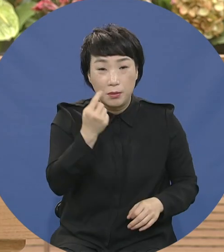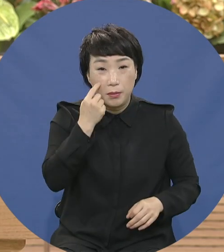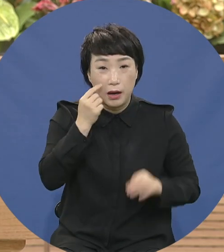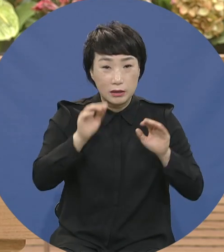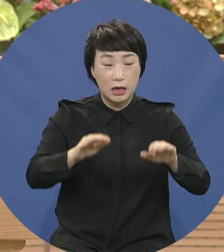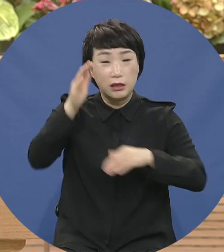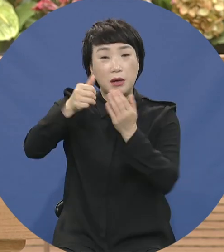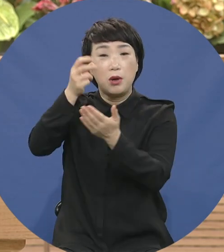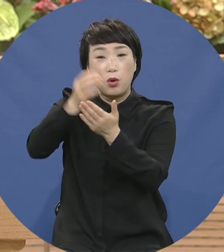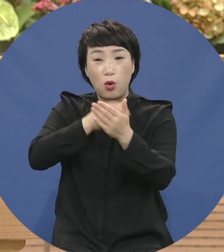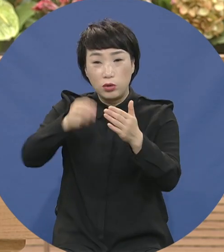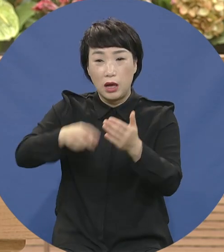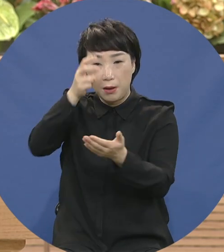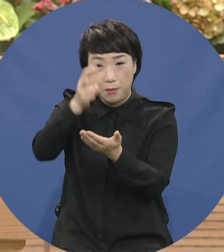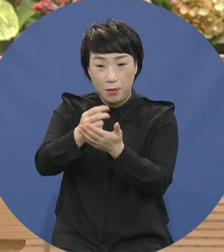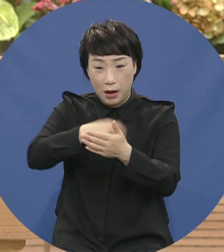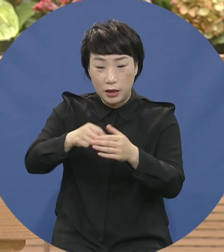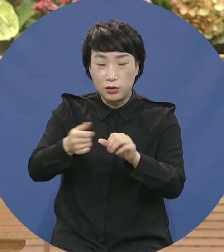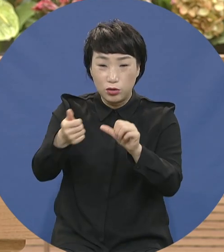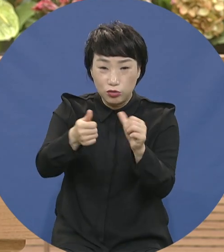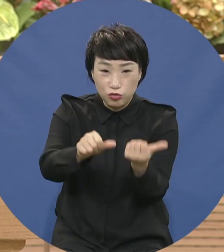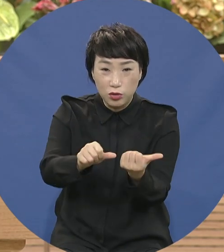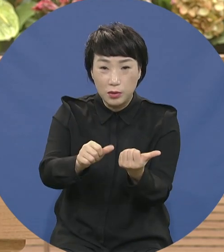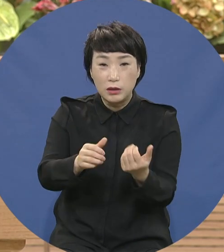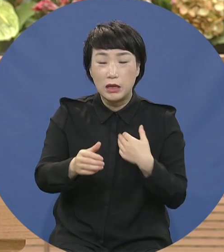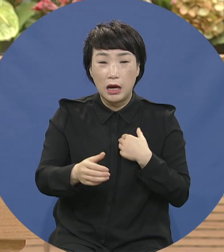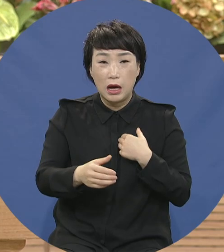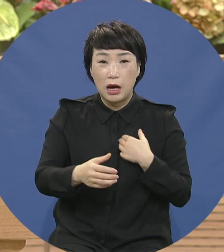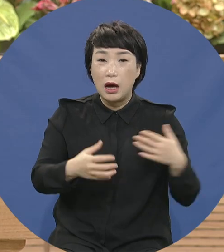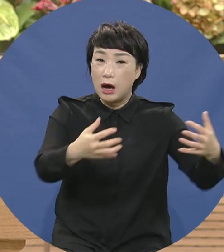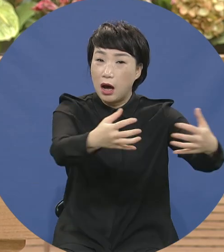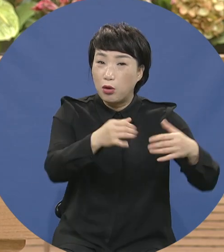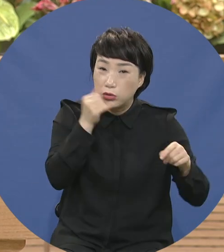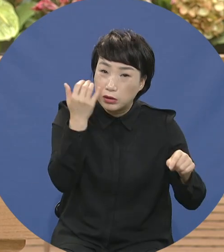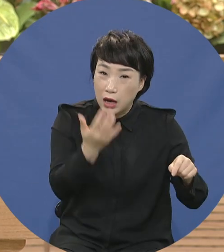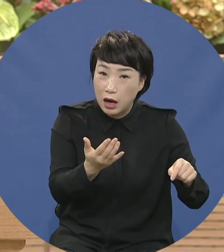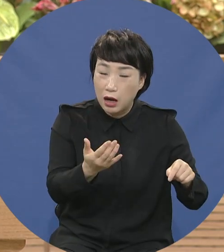하나님의 공의의 법 아래서 죽음을 끌어안고 있는가?